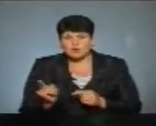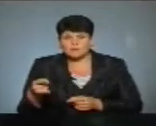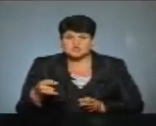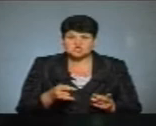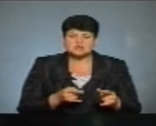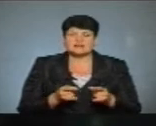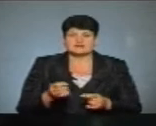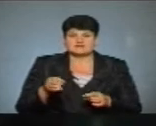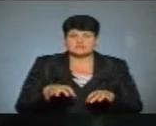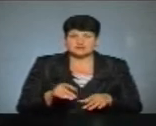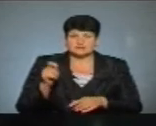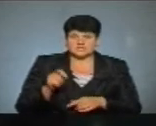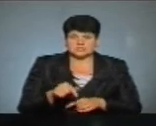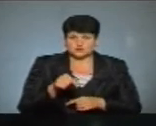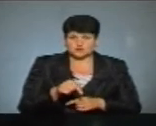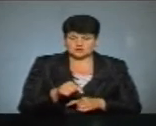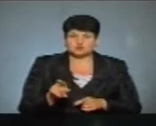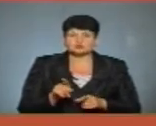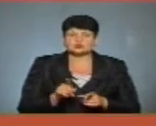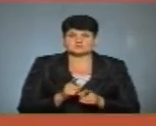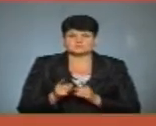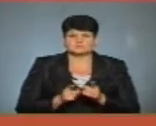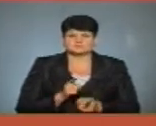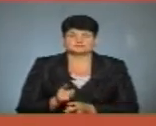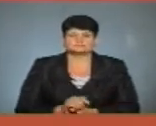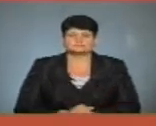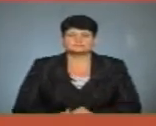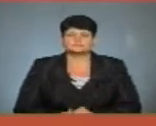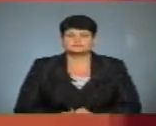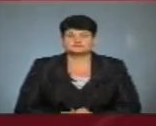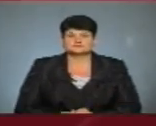вирішили приїхати сюди, щоб щось хоч зрухалося.